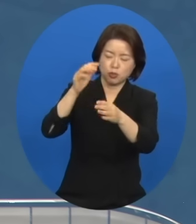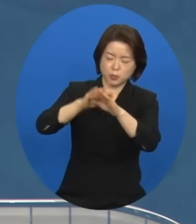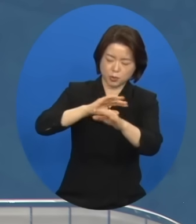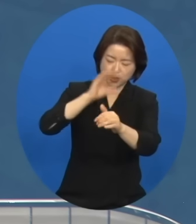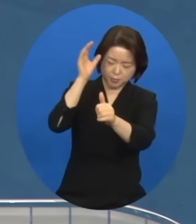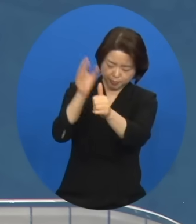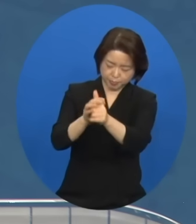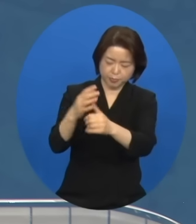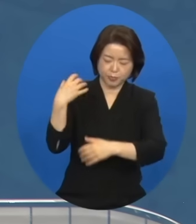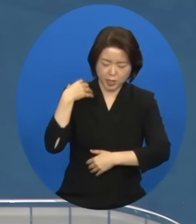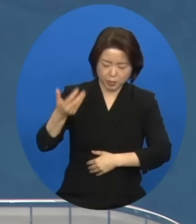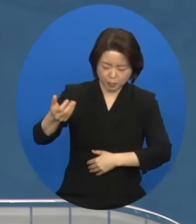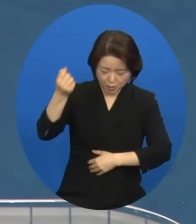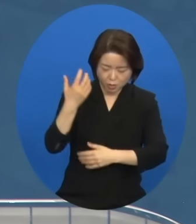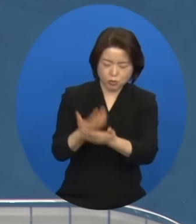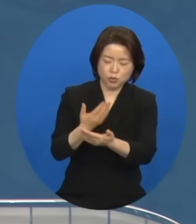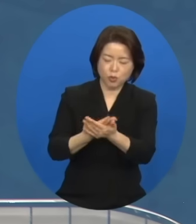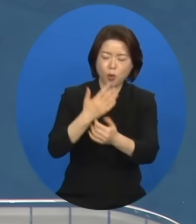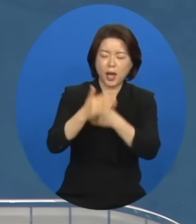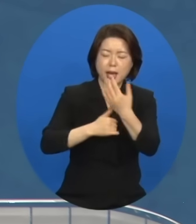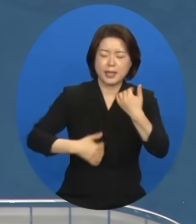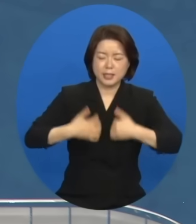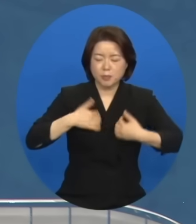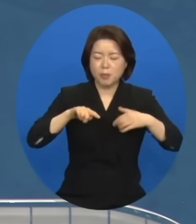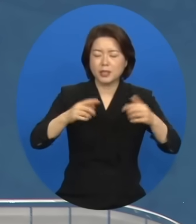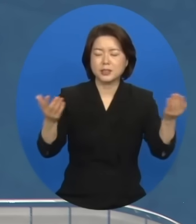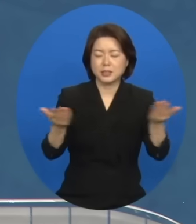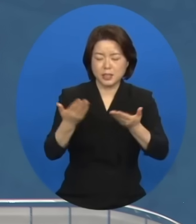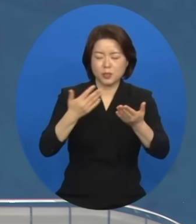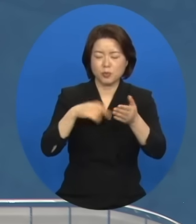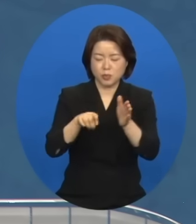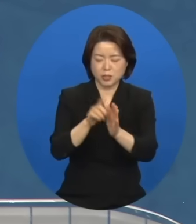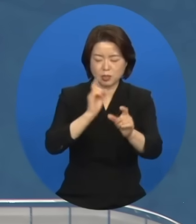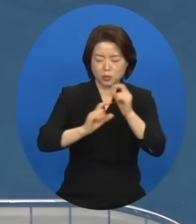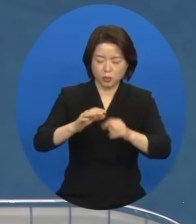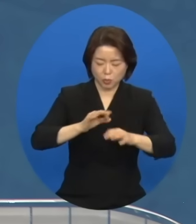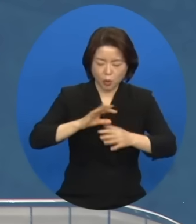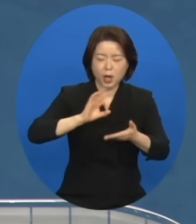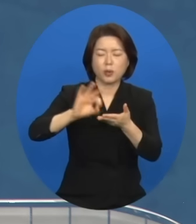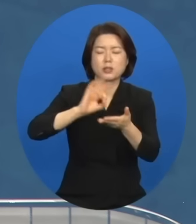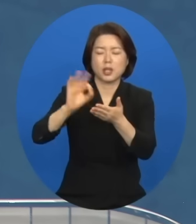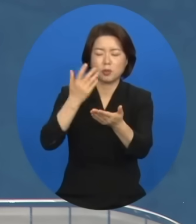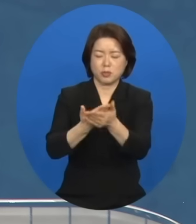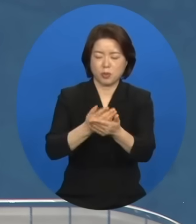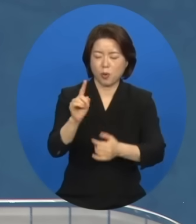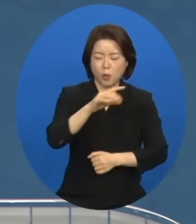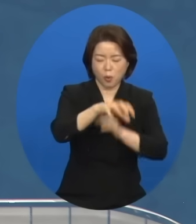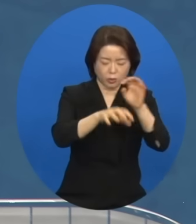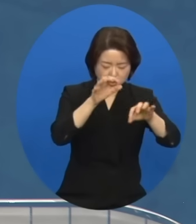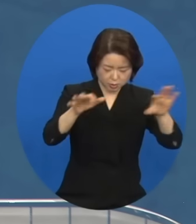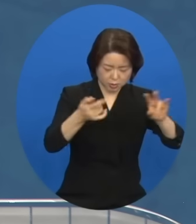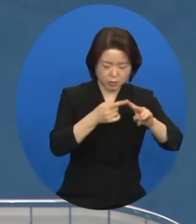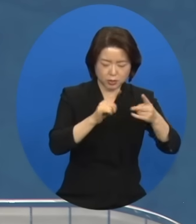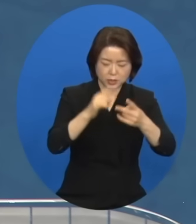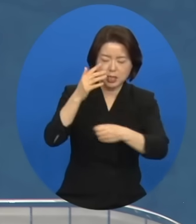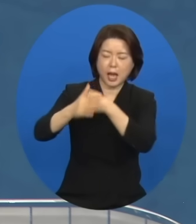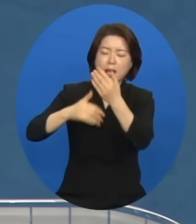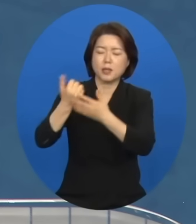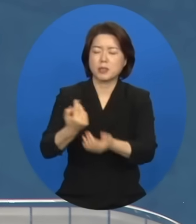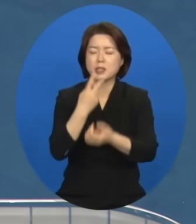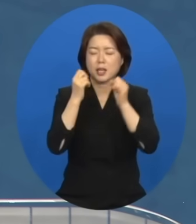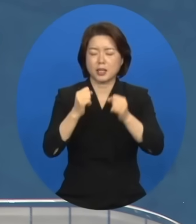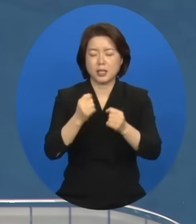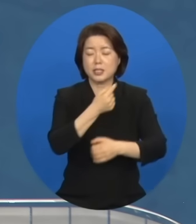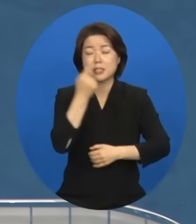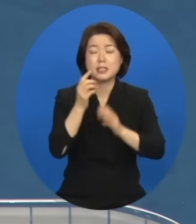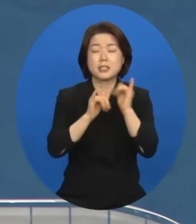주시고 하나님 기뻐하시는 일을 위하여 더 놀랍게 쓰시고 어디서든지 하나님의 살아계심의